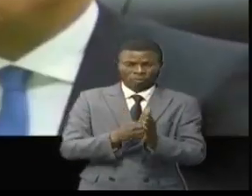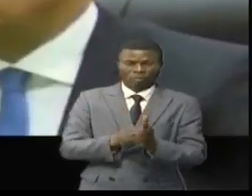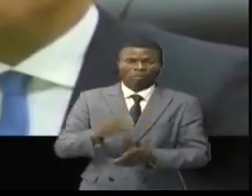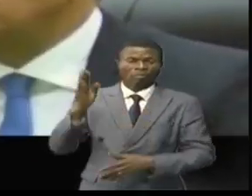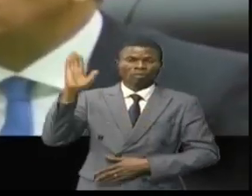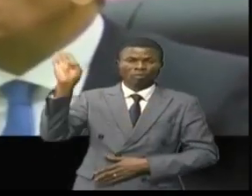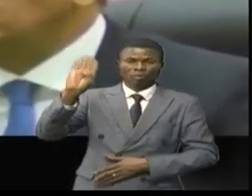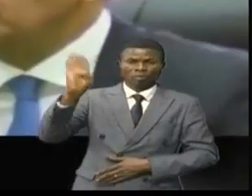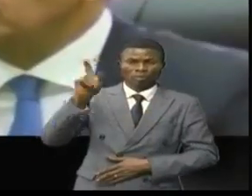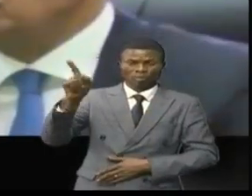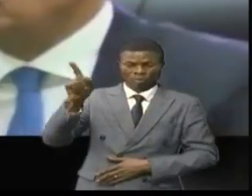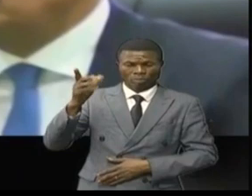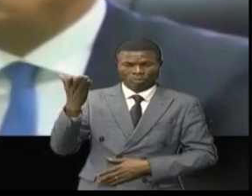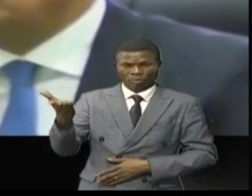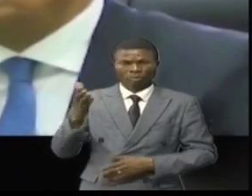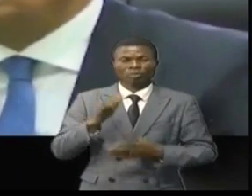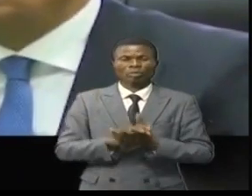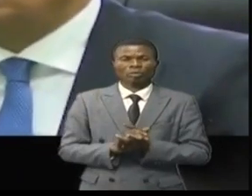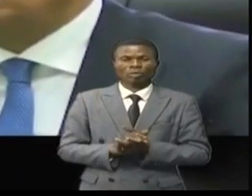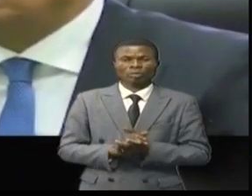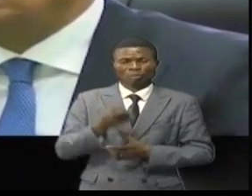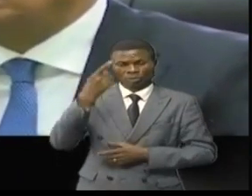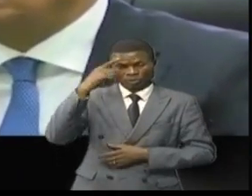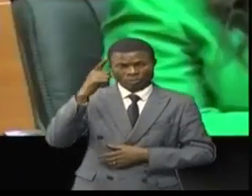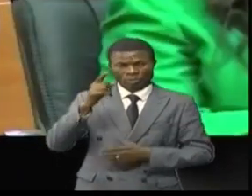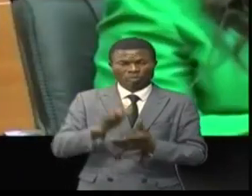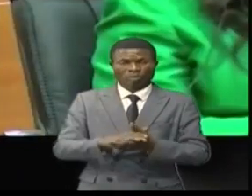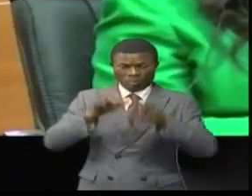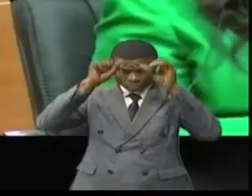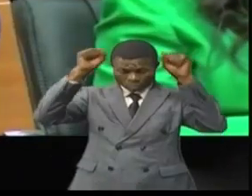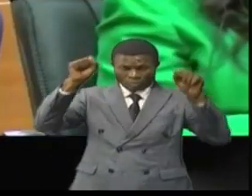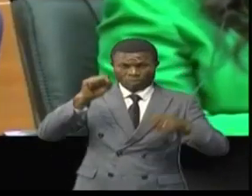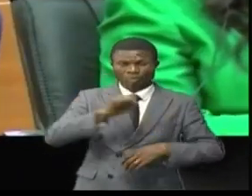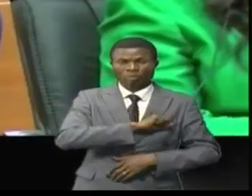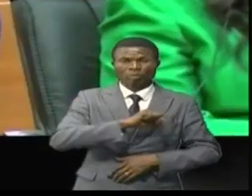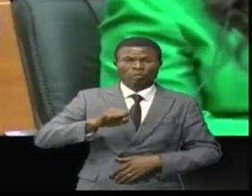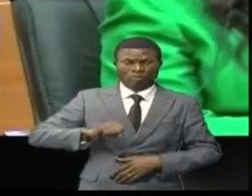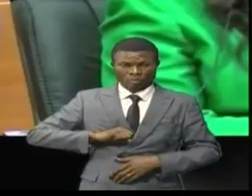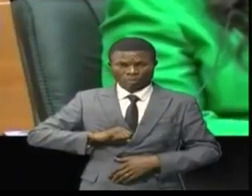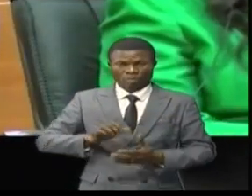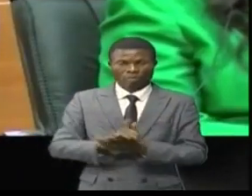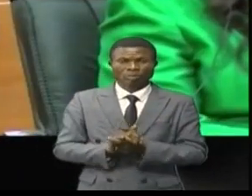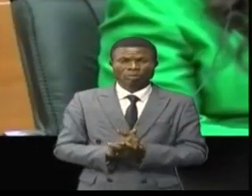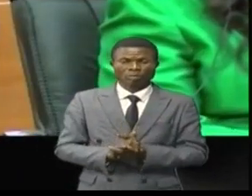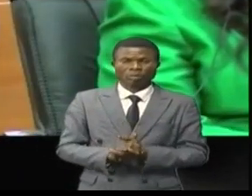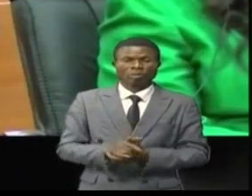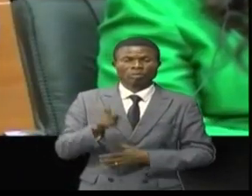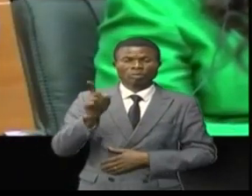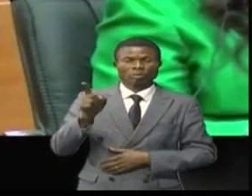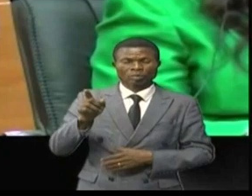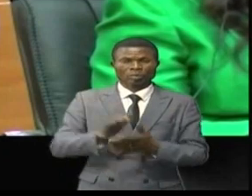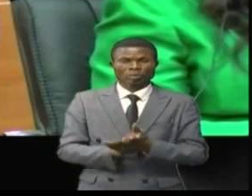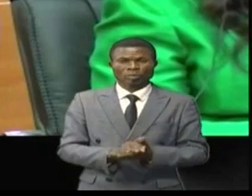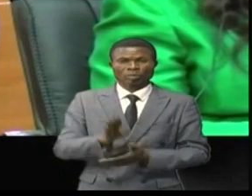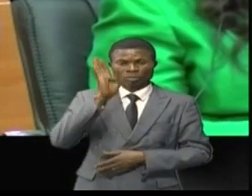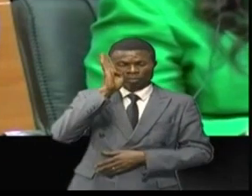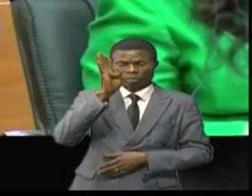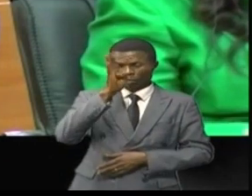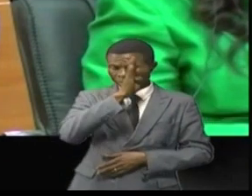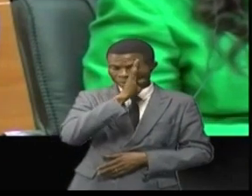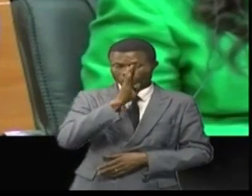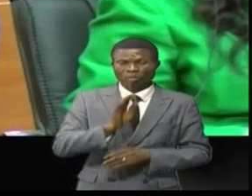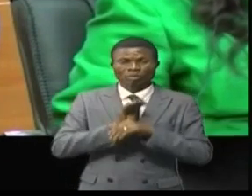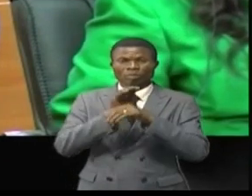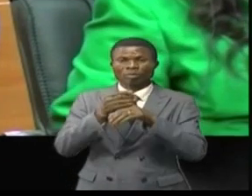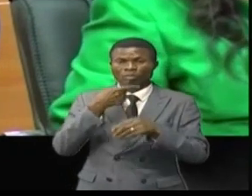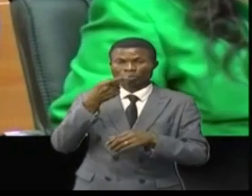la capitale du Burundi. Pour Modeste Bahat Lukwebo, président du Sénat de la République démocratique du Congo, qui est intervenu